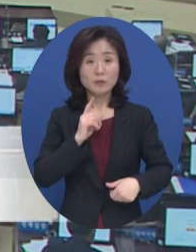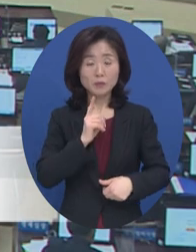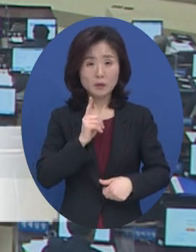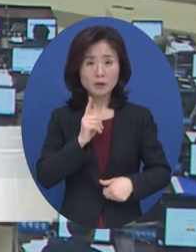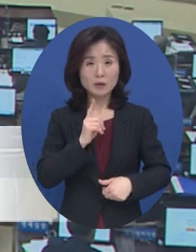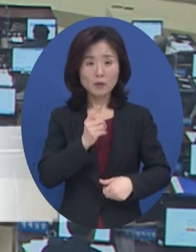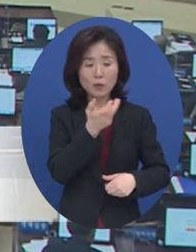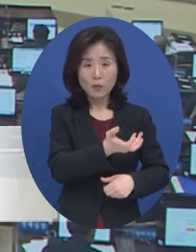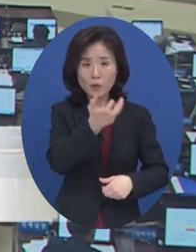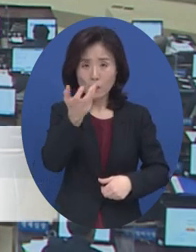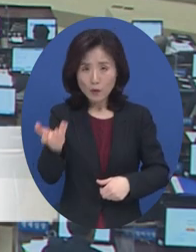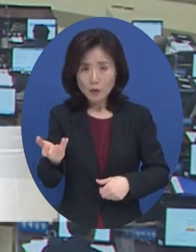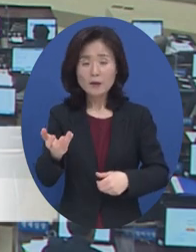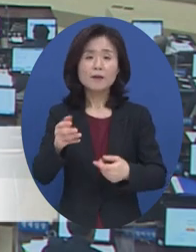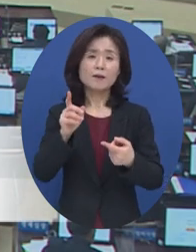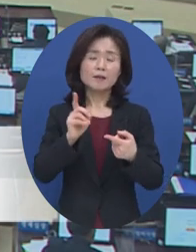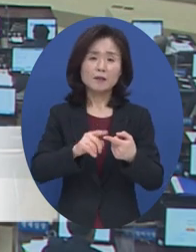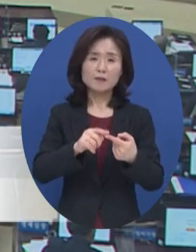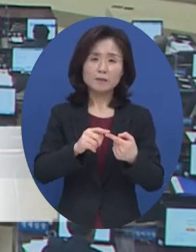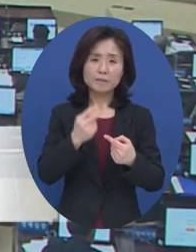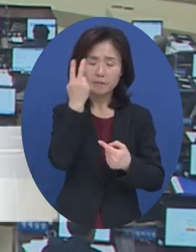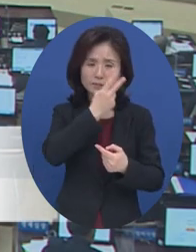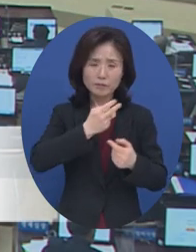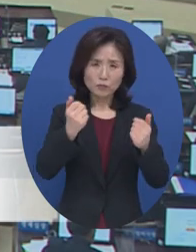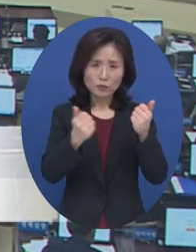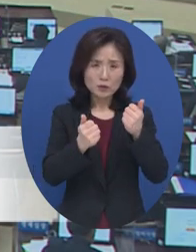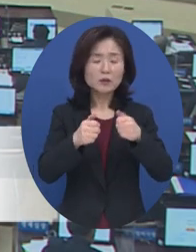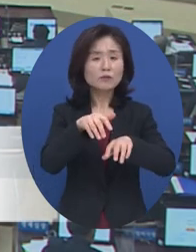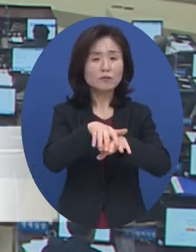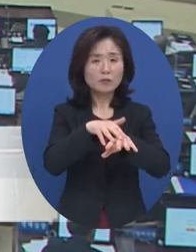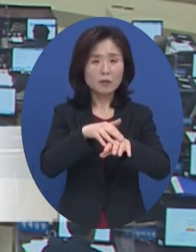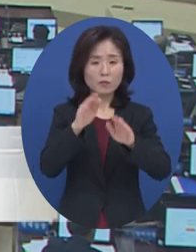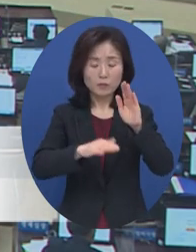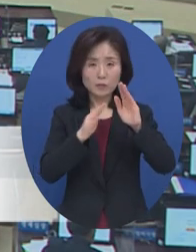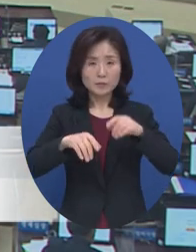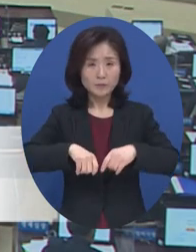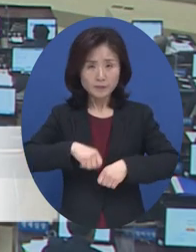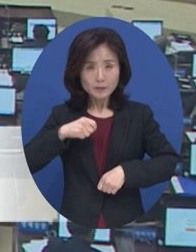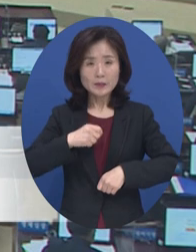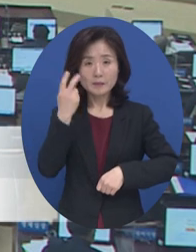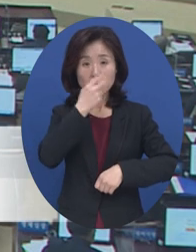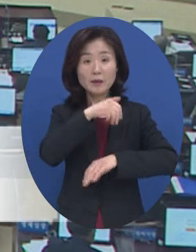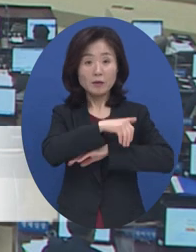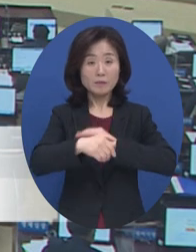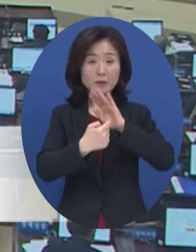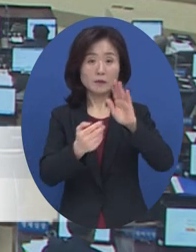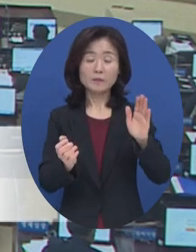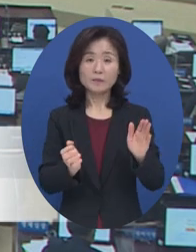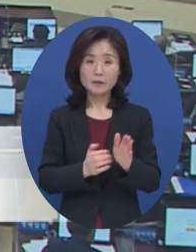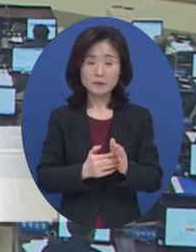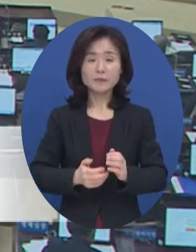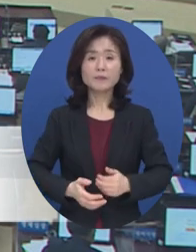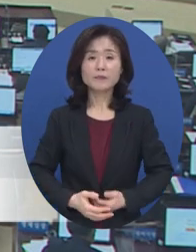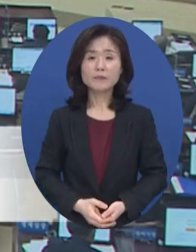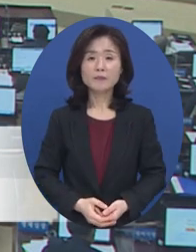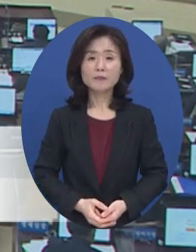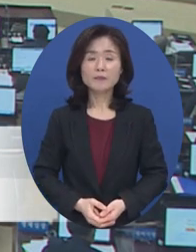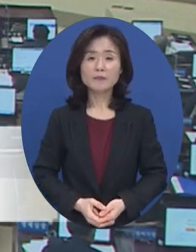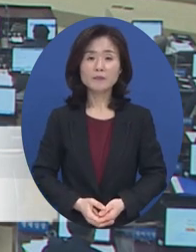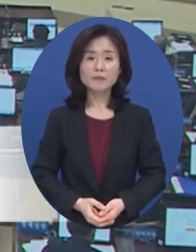이전 지역 선정에 대해서는 심사위원회를 구성해 최대한 공정하게 심사 하겠다고 말했습니다 최 천 숨 기자의